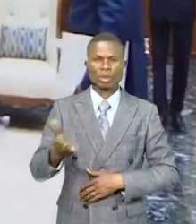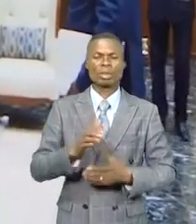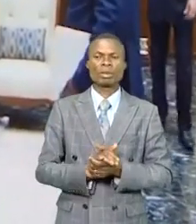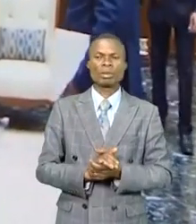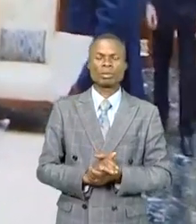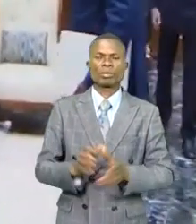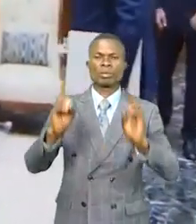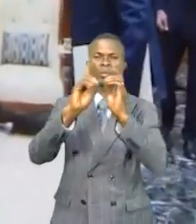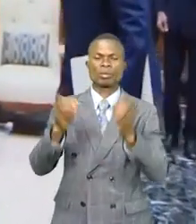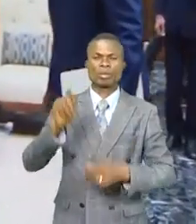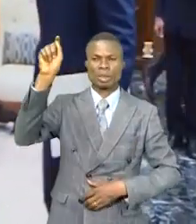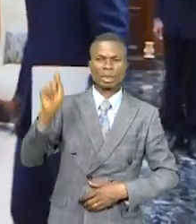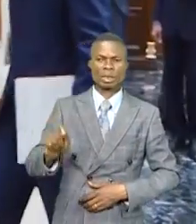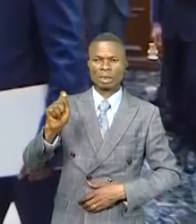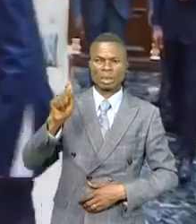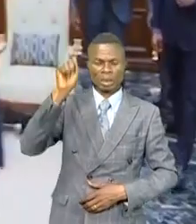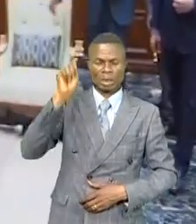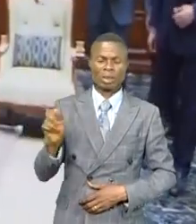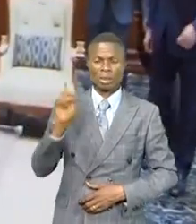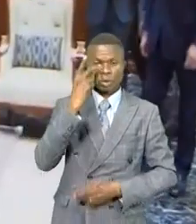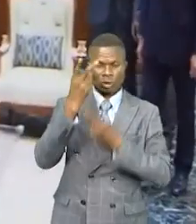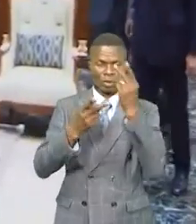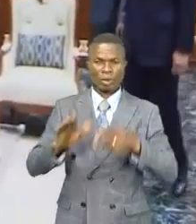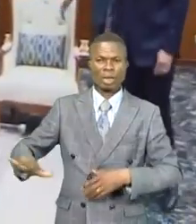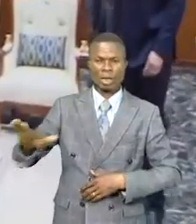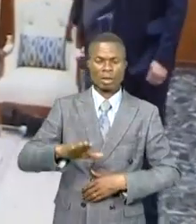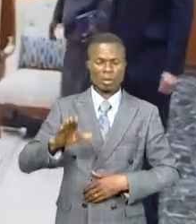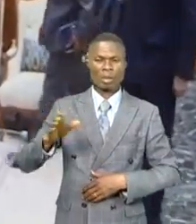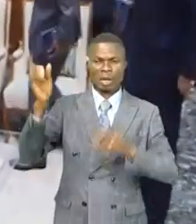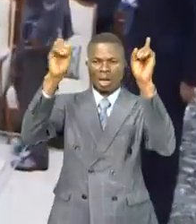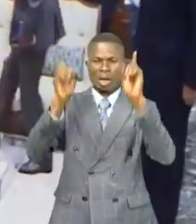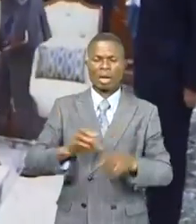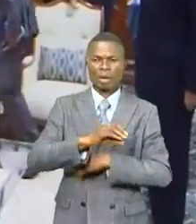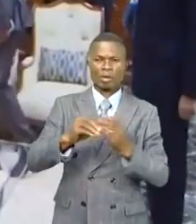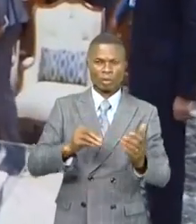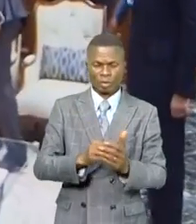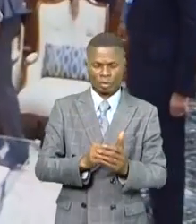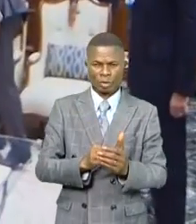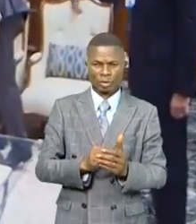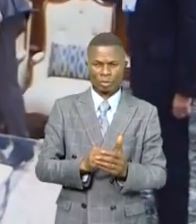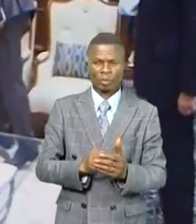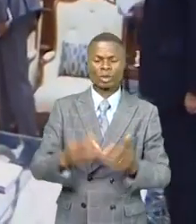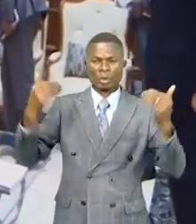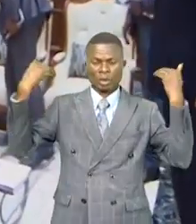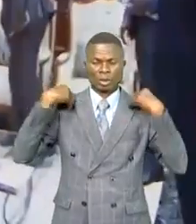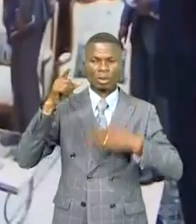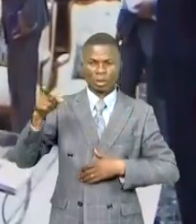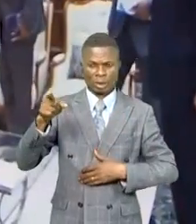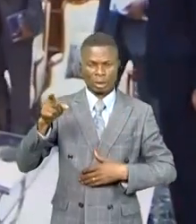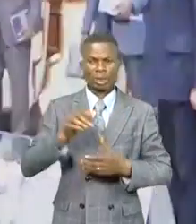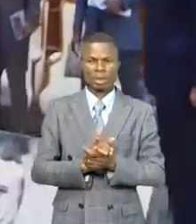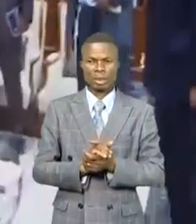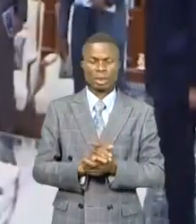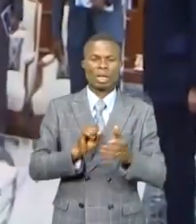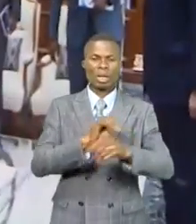La délégation tchadienne effectue une tournée dans les pays de l'Afrique centrale, conduite par Abdelkerim Idriss Déby,